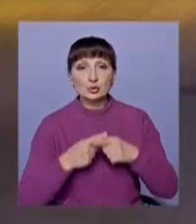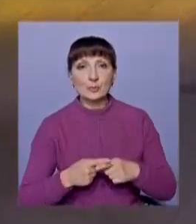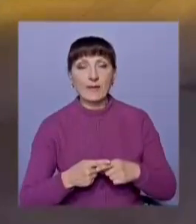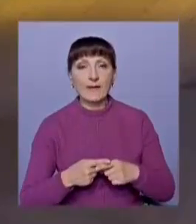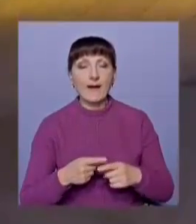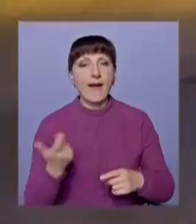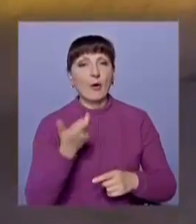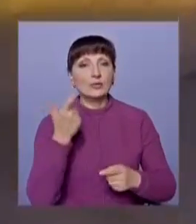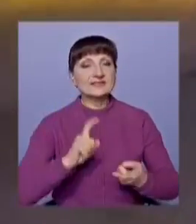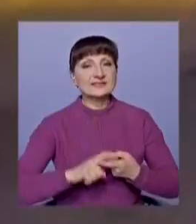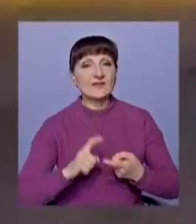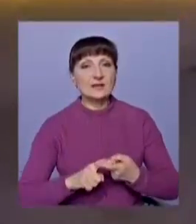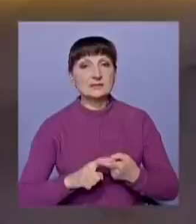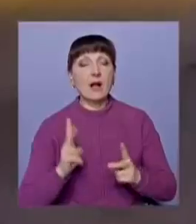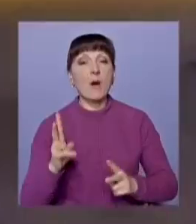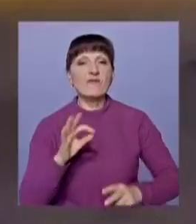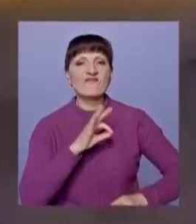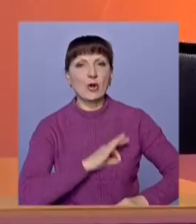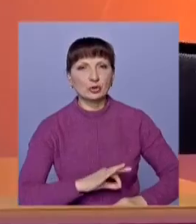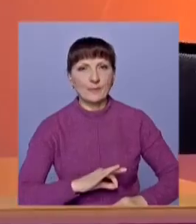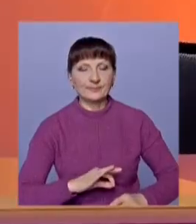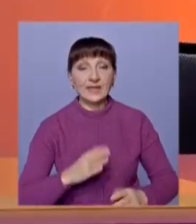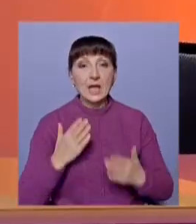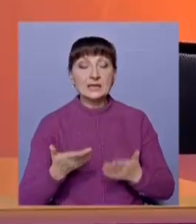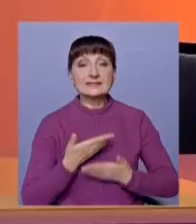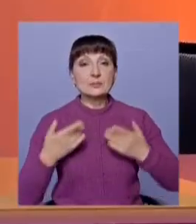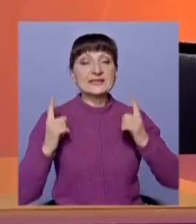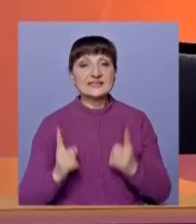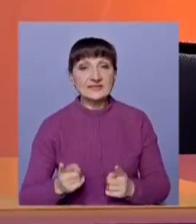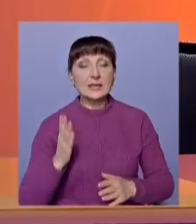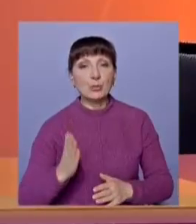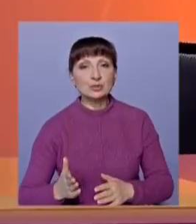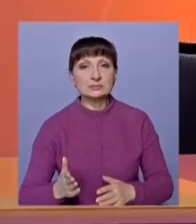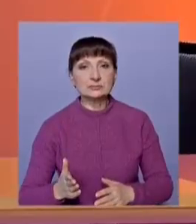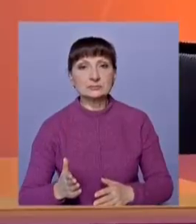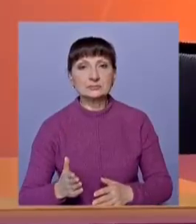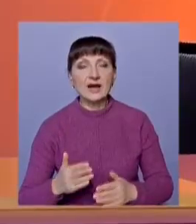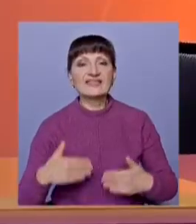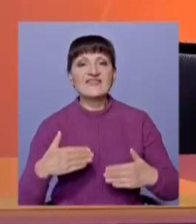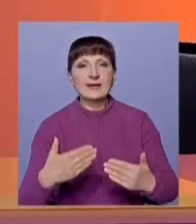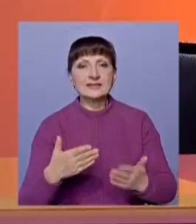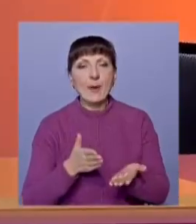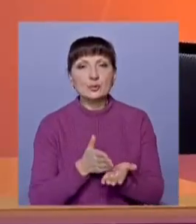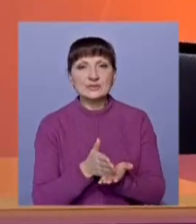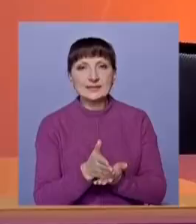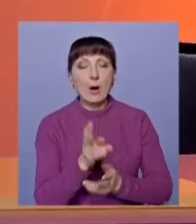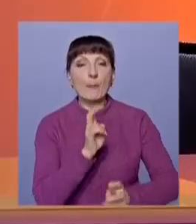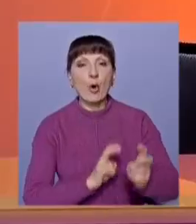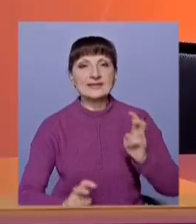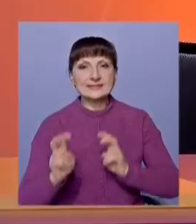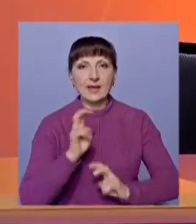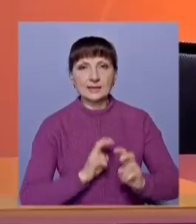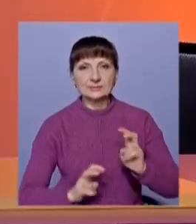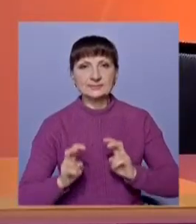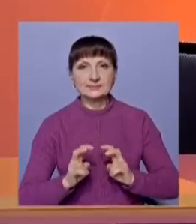каких-то экономических реалий, кому это выгодно. Если мы действительно будем двигаться по пути поиска